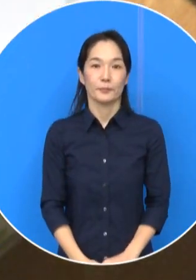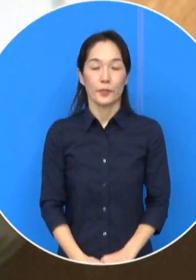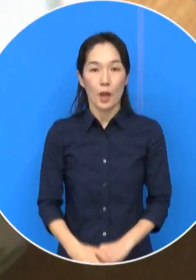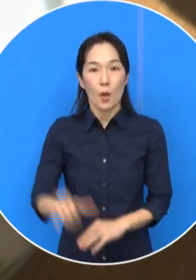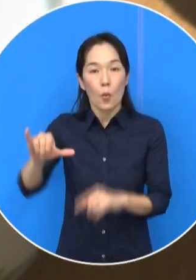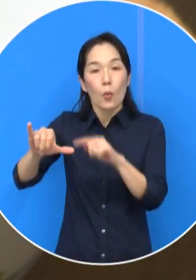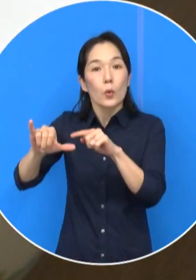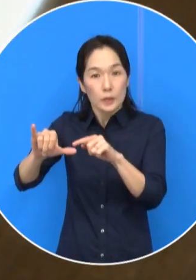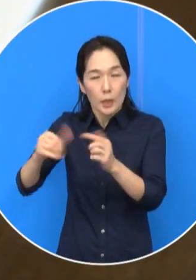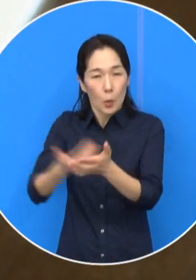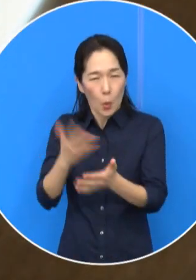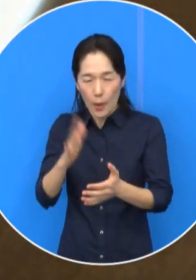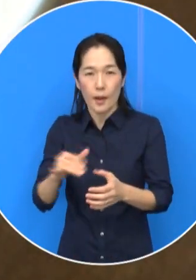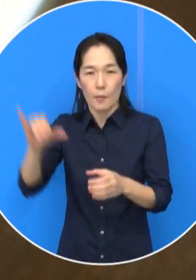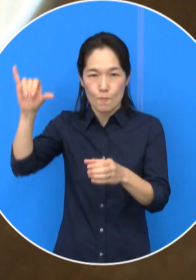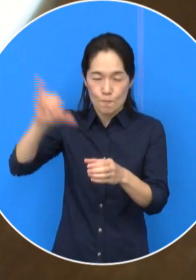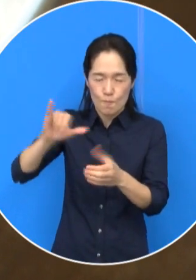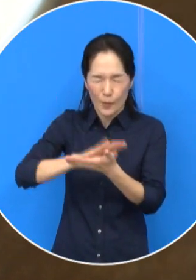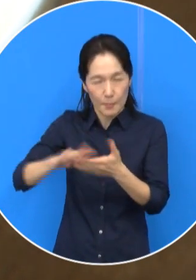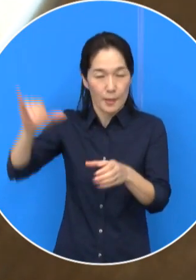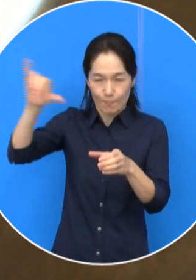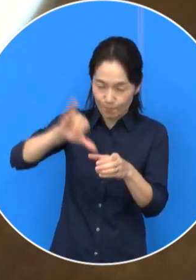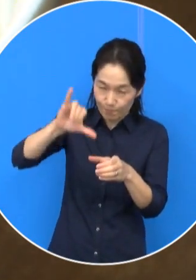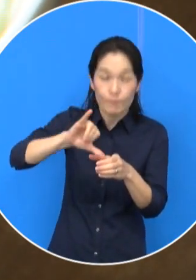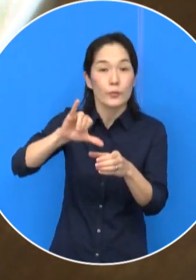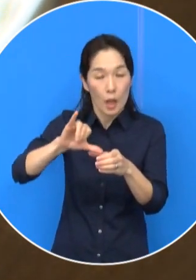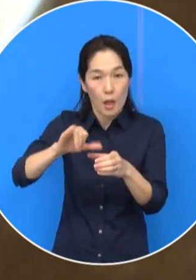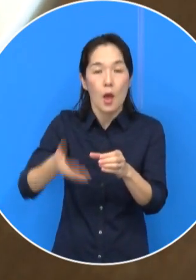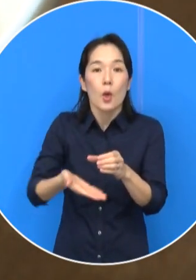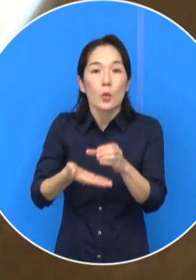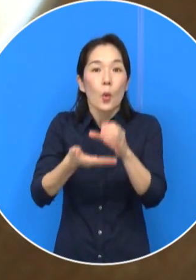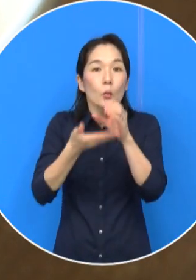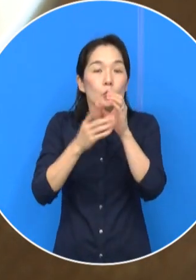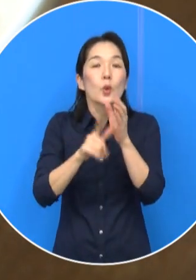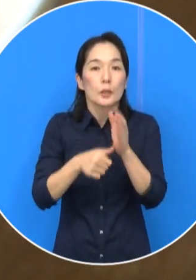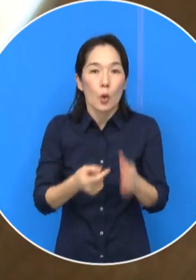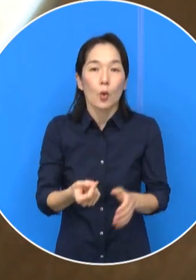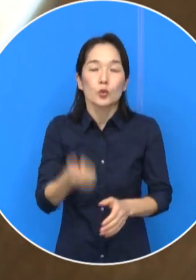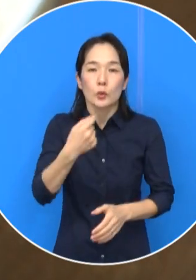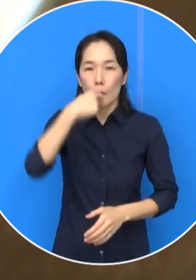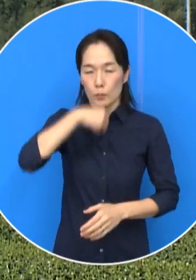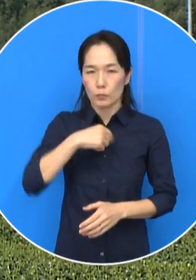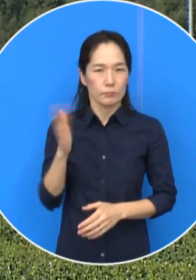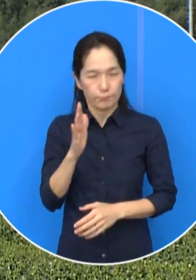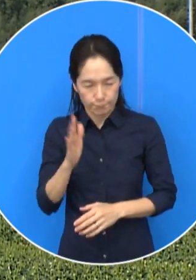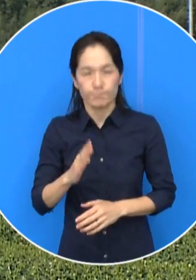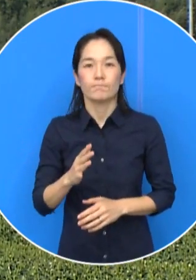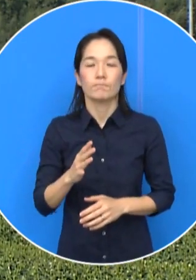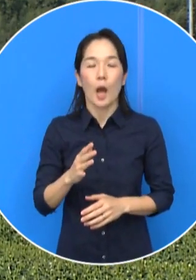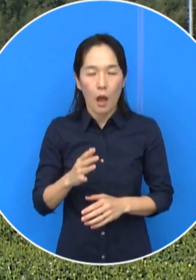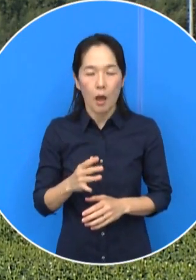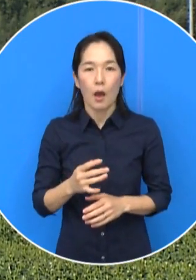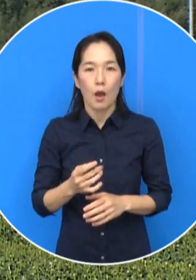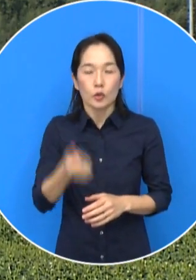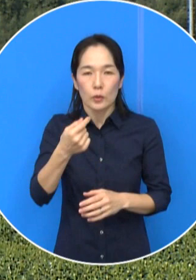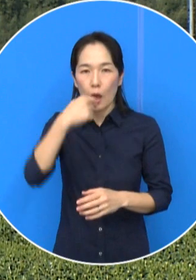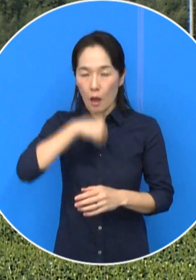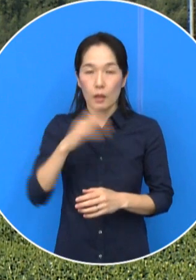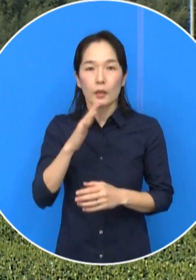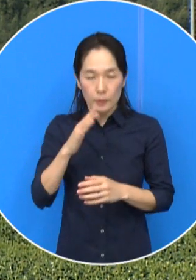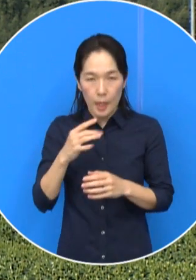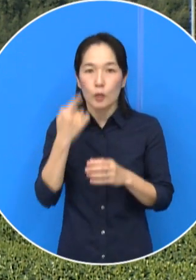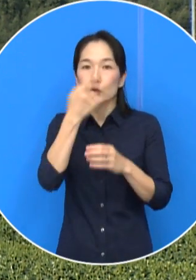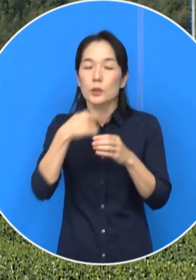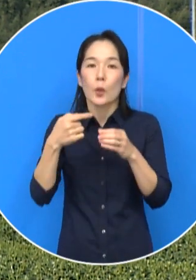一滴に残らないように最後は振ってですね、飲む時にもごくっと飲まずに、 一気にじゃ飲み込まずに、 そ